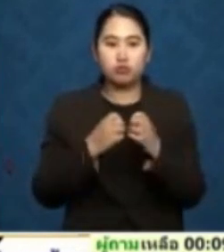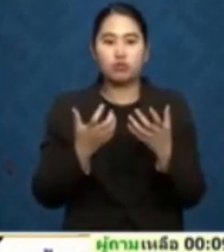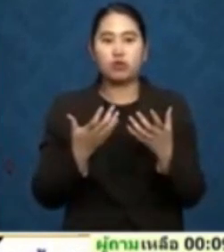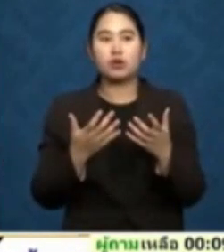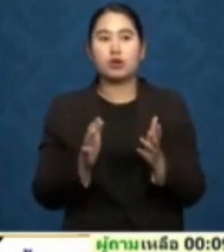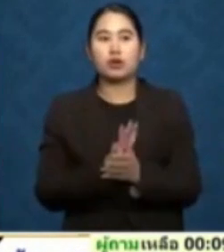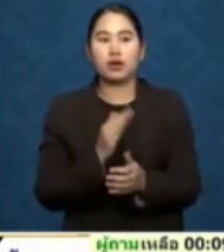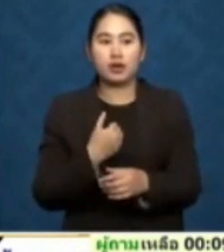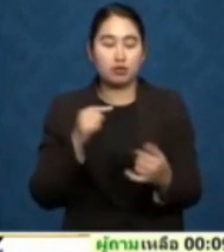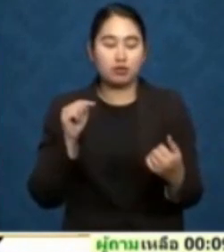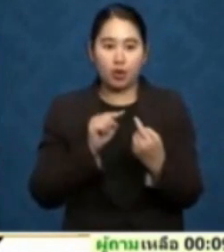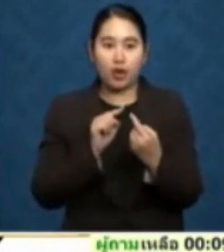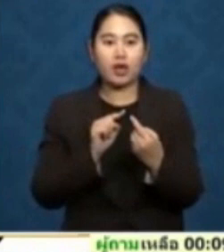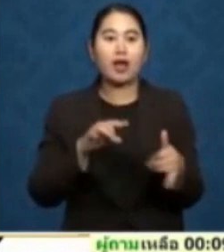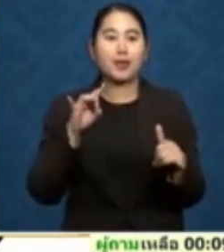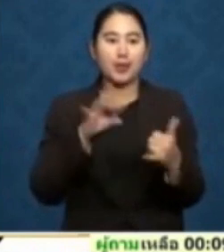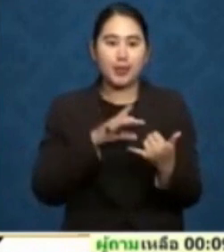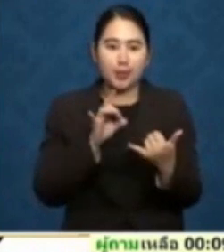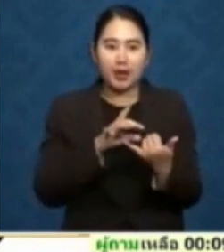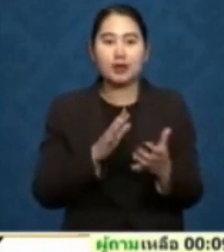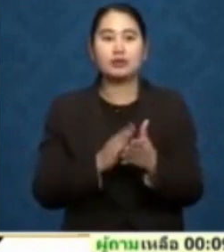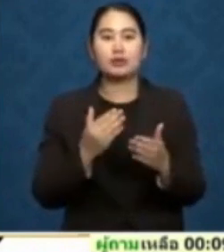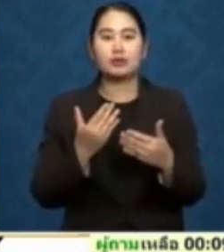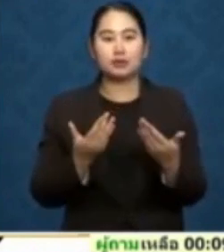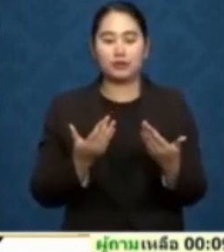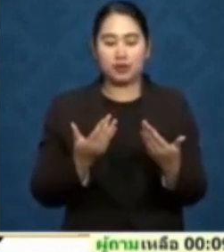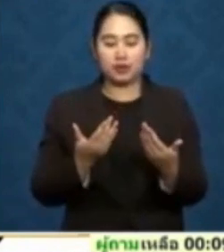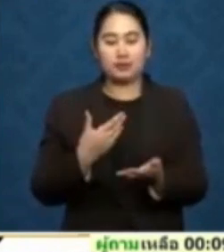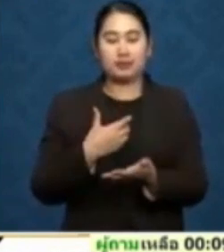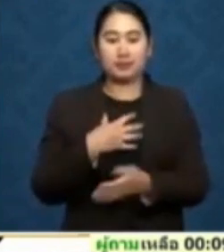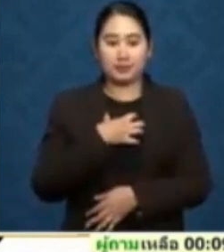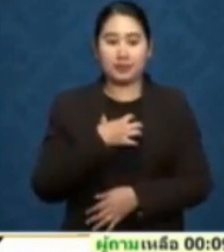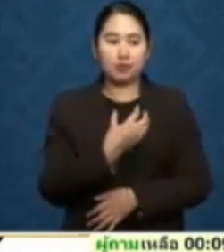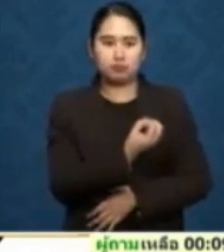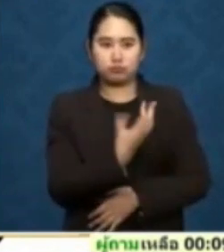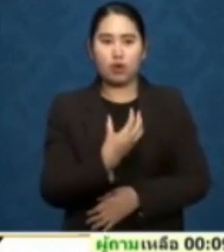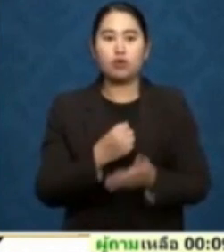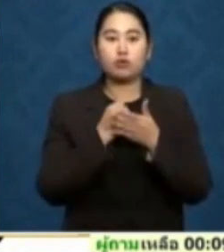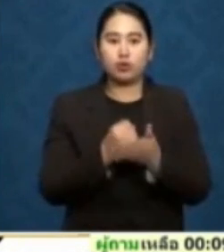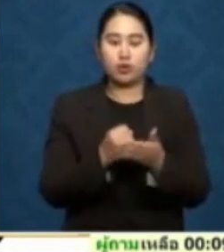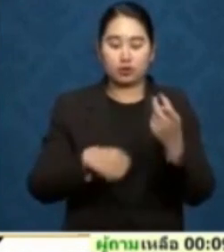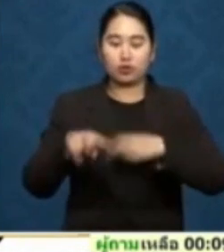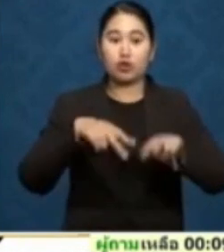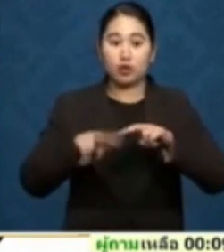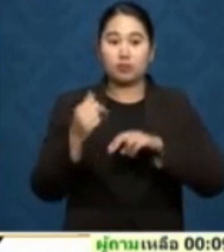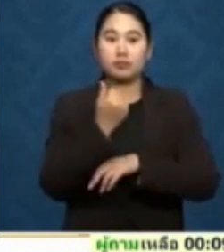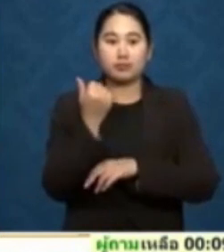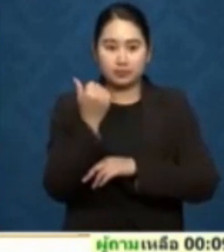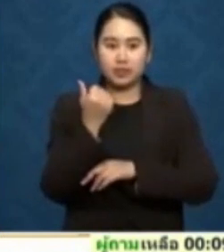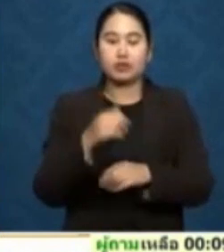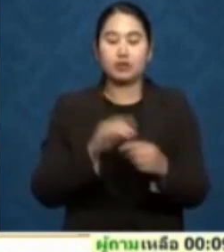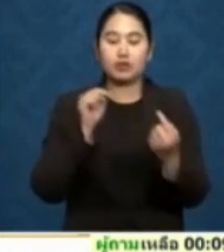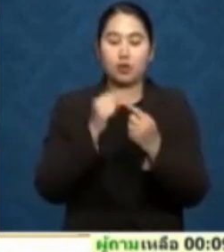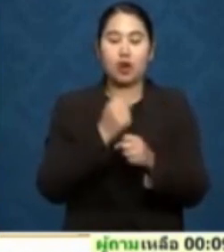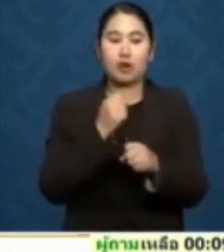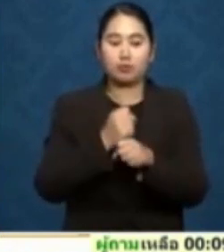การทำร้ายร่างกายประเด็นอย่างเงี้ยเป็นแค่ประเด็นเดียวอยากให้ท่านเนี่ยตรวจสอบไปถึงกรณีอื่นๆด้วยของการทำธุรกิจในเชิง